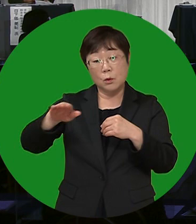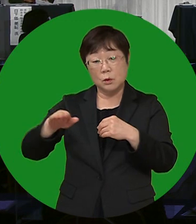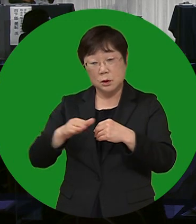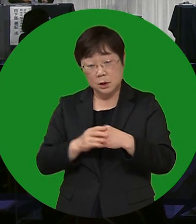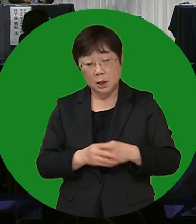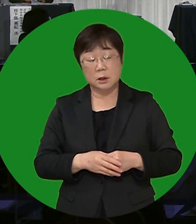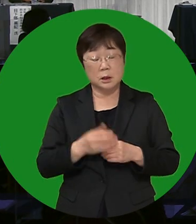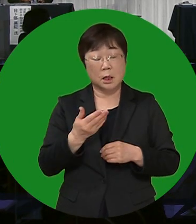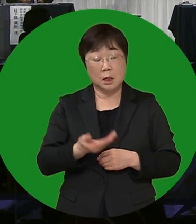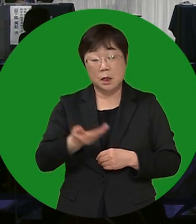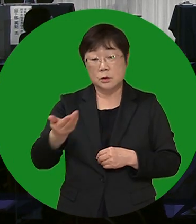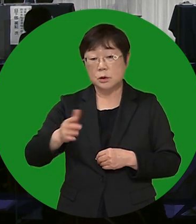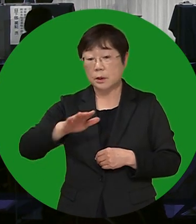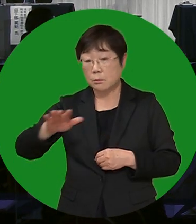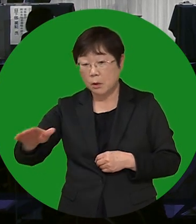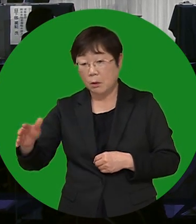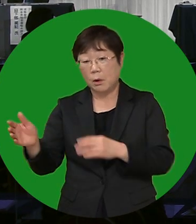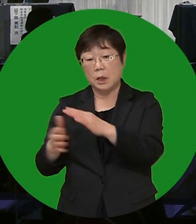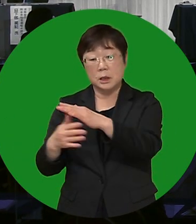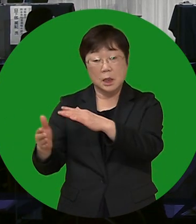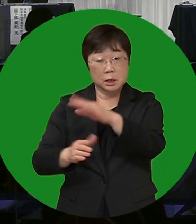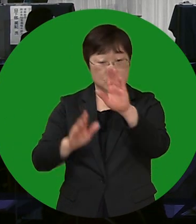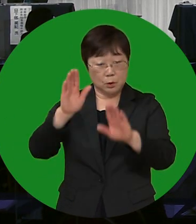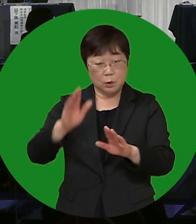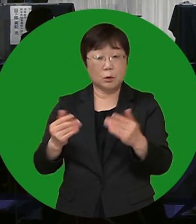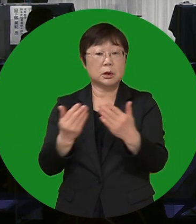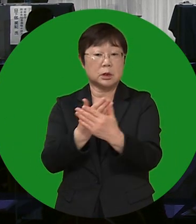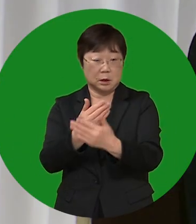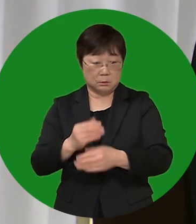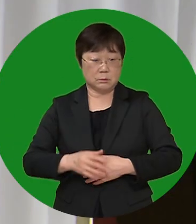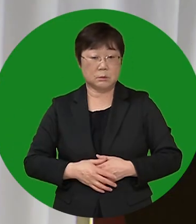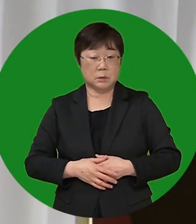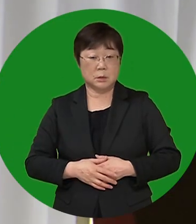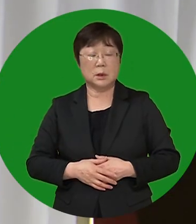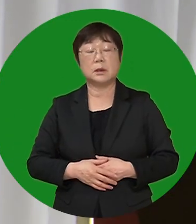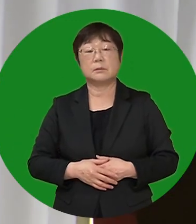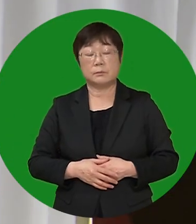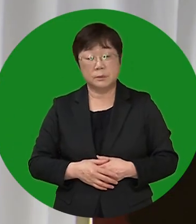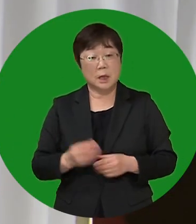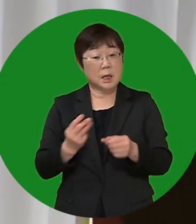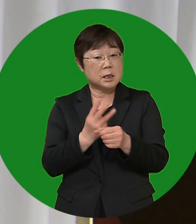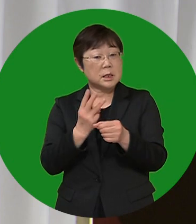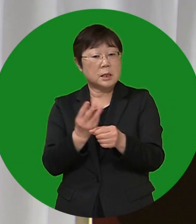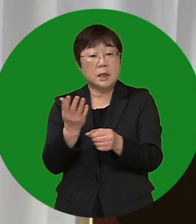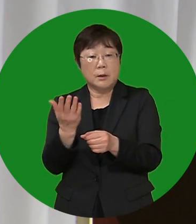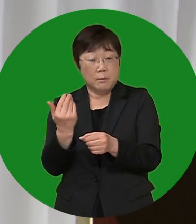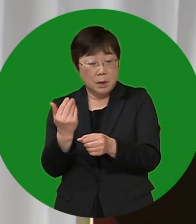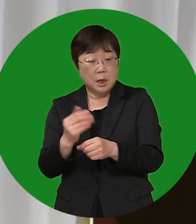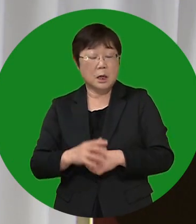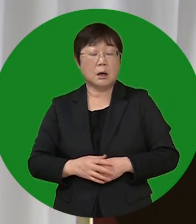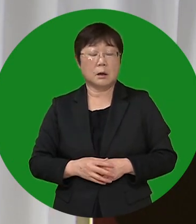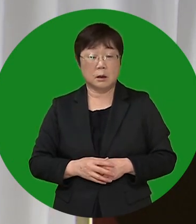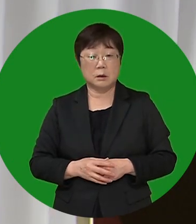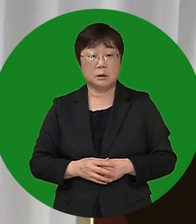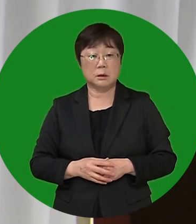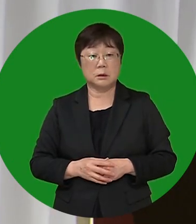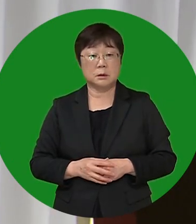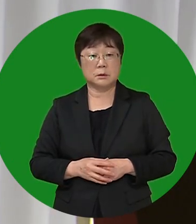てっ at 次がいない状況になっていますそこで3年前から